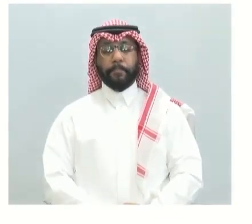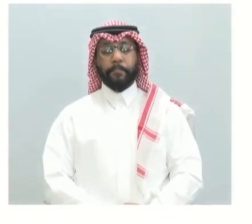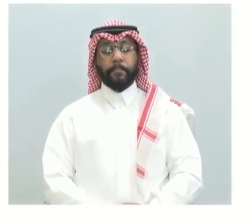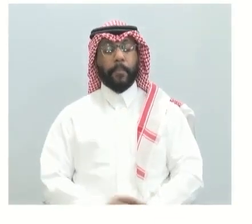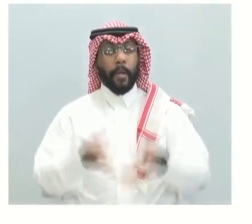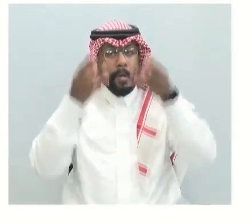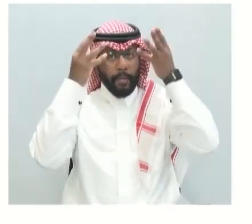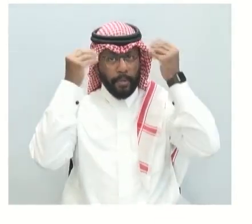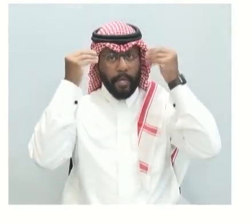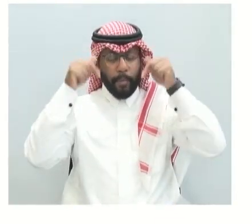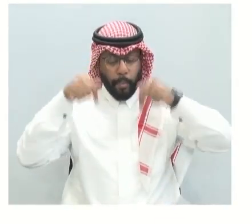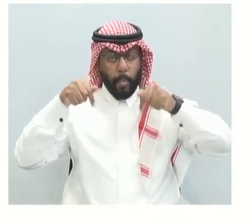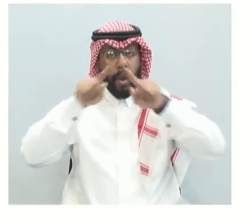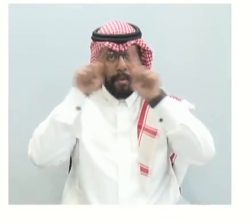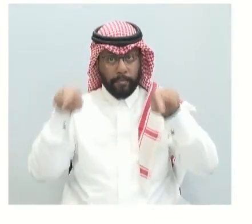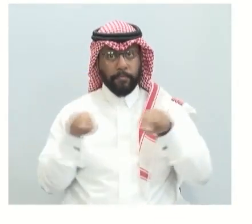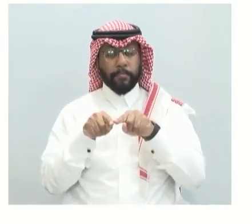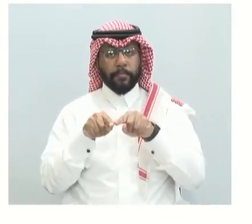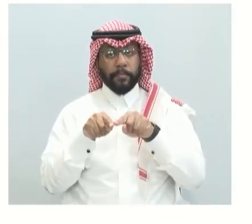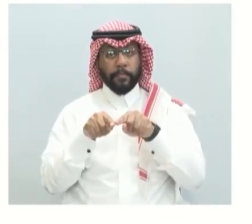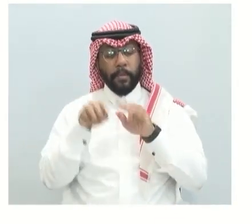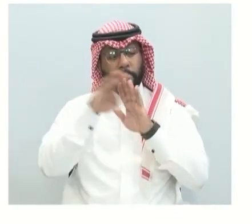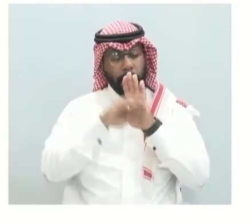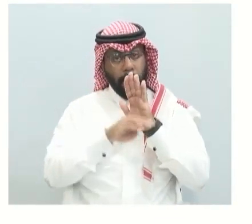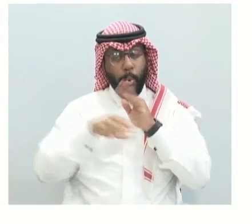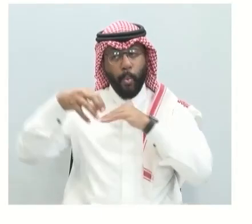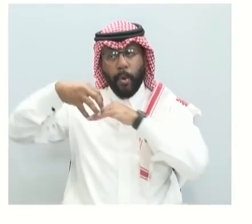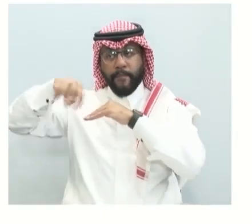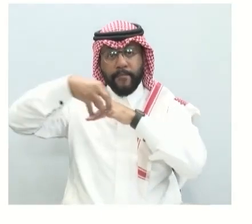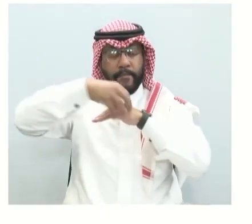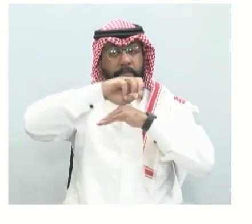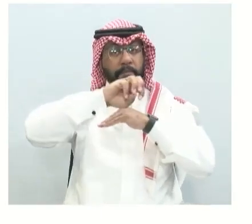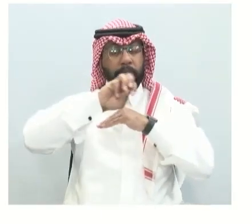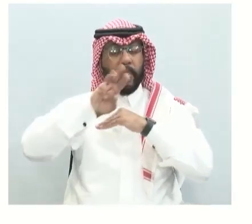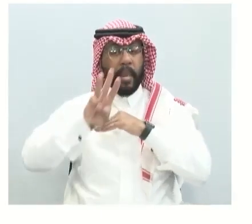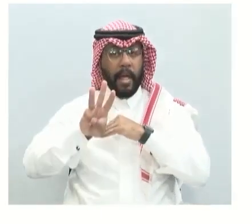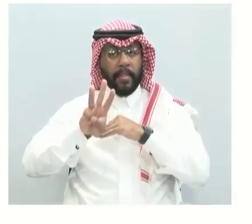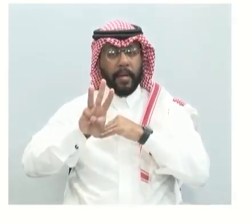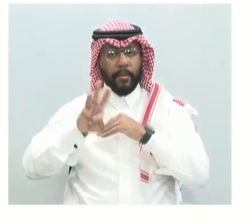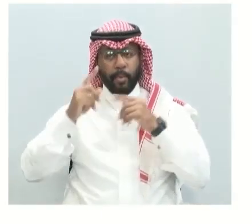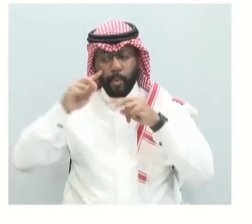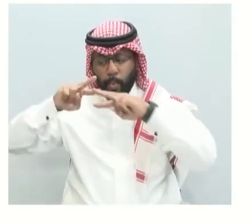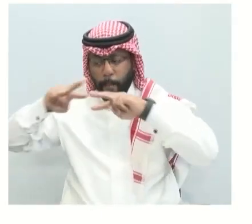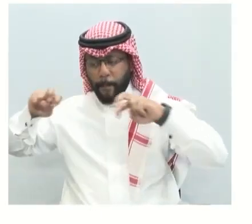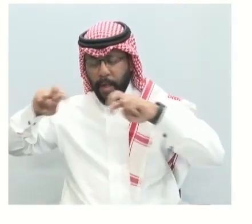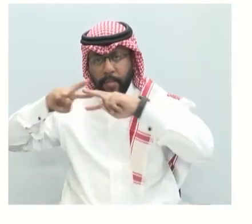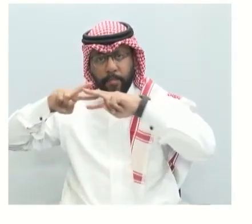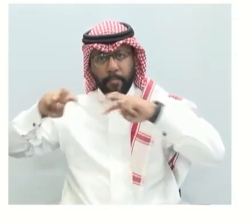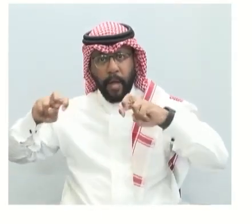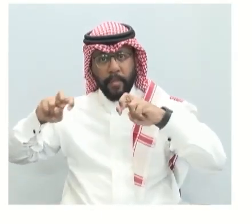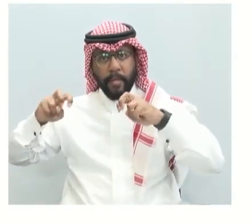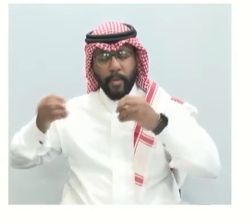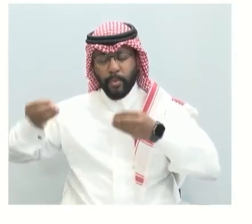تعلمنا في هذا المقرر وكان عباره عن ثلاث وحدات الوحدات الاولى كانت عن ادوات البحث والاتصال ومشاركه